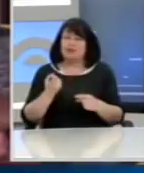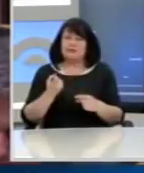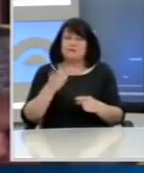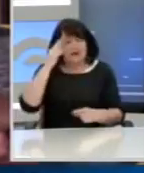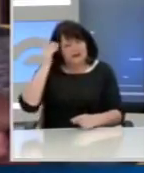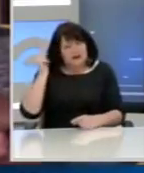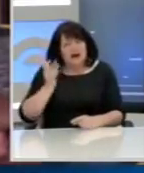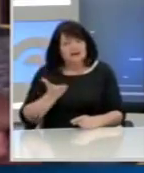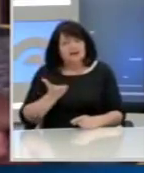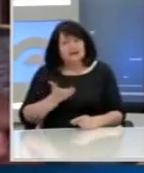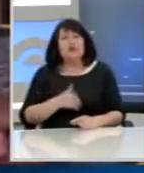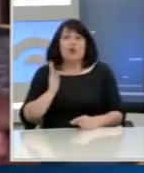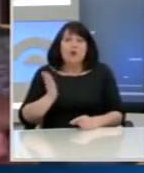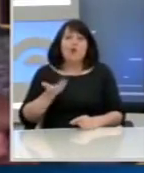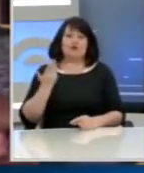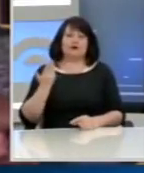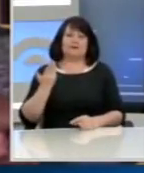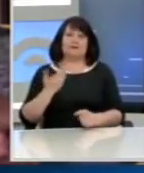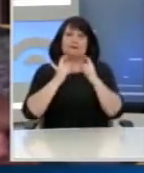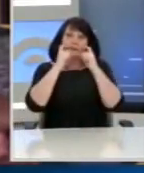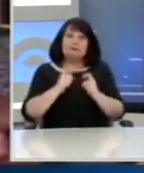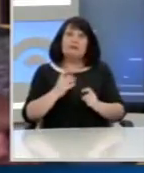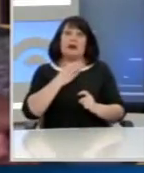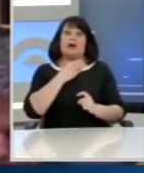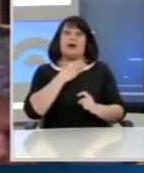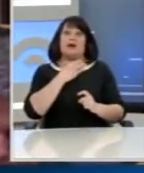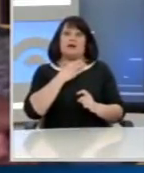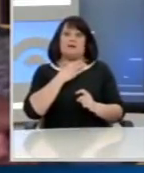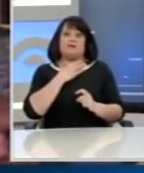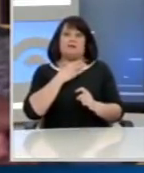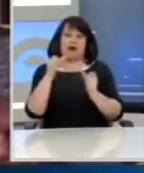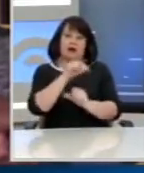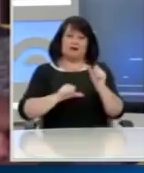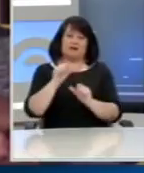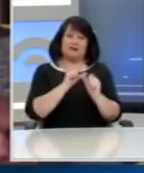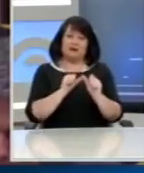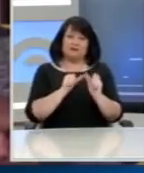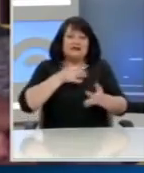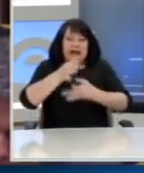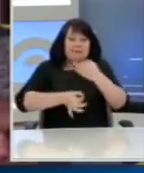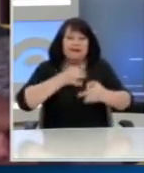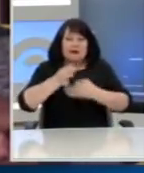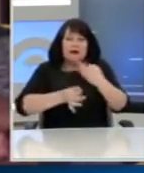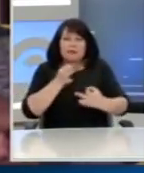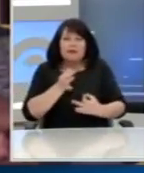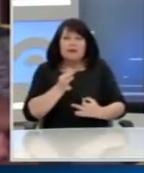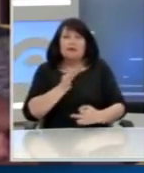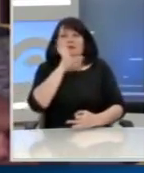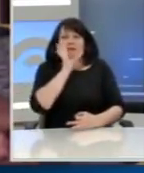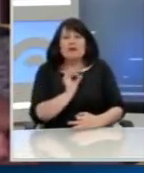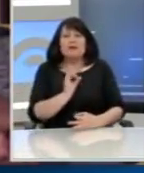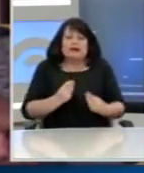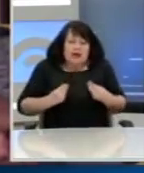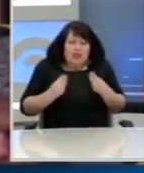Ότι όταν αναγκαστήκαμε να αλλάξουμε αφήγημα, γιατί πραγματικά δώσαμε όλη μας την